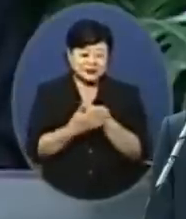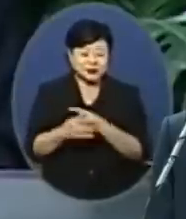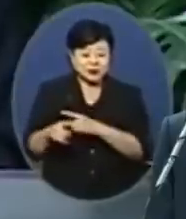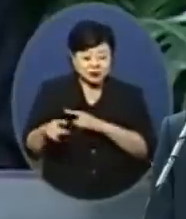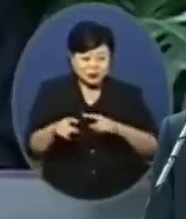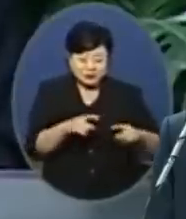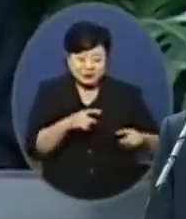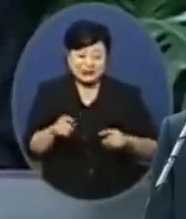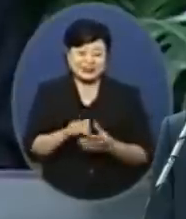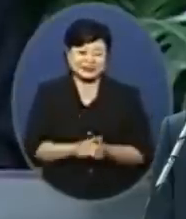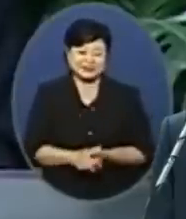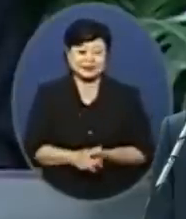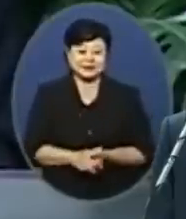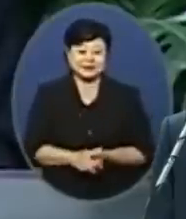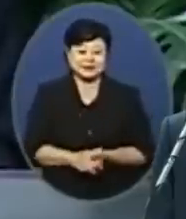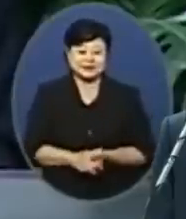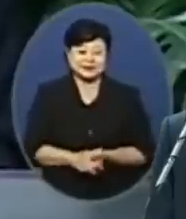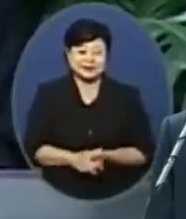되는 것입니다.